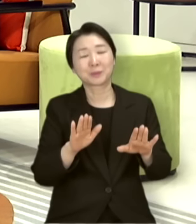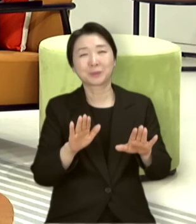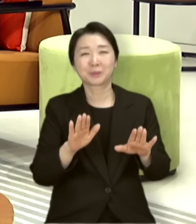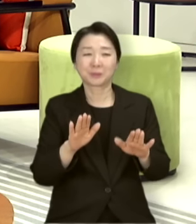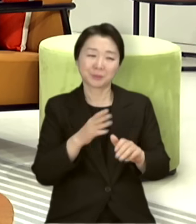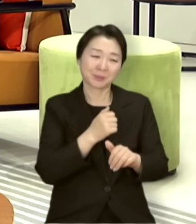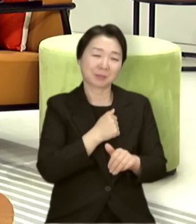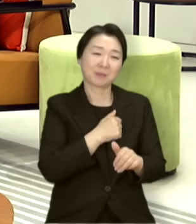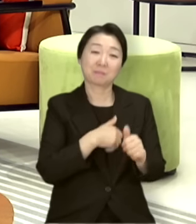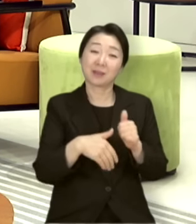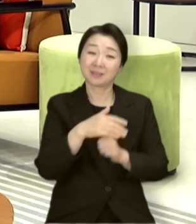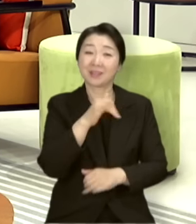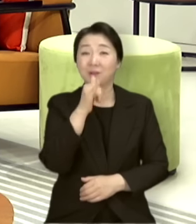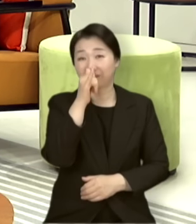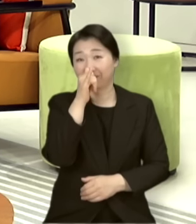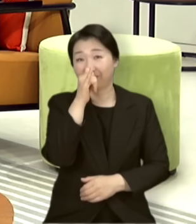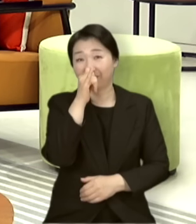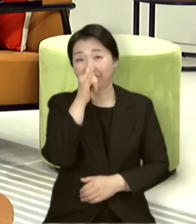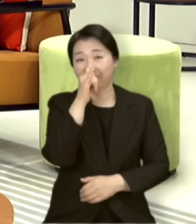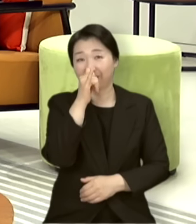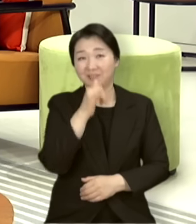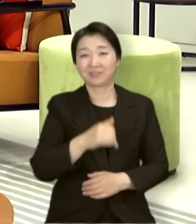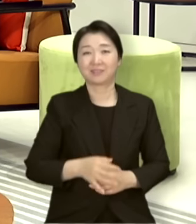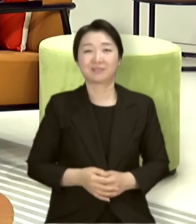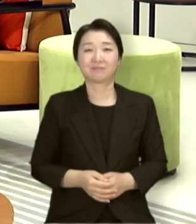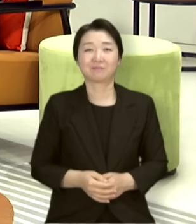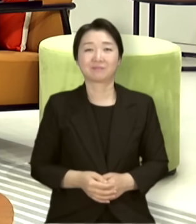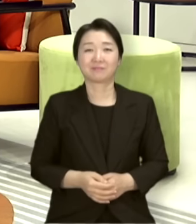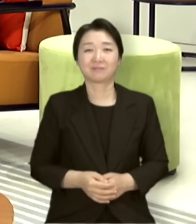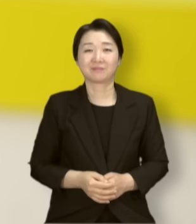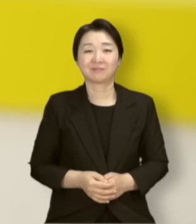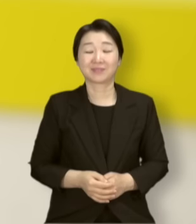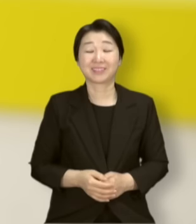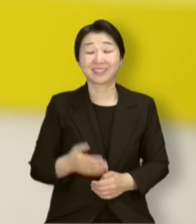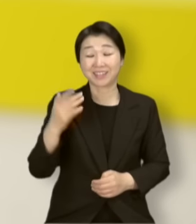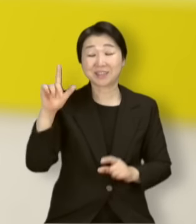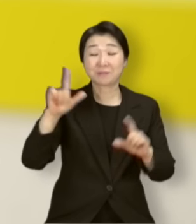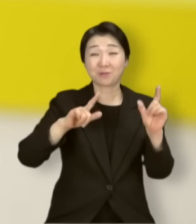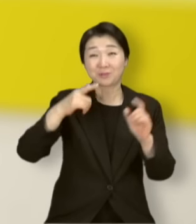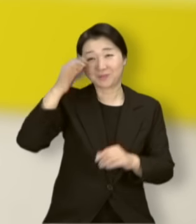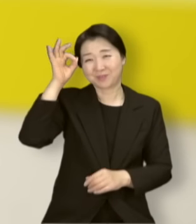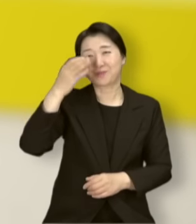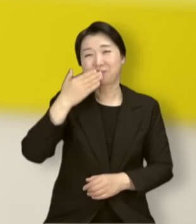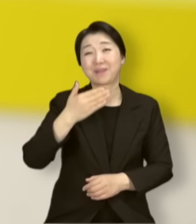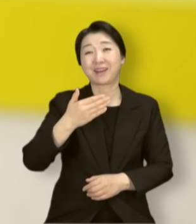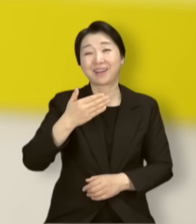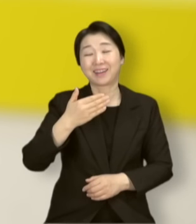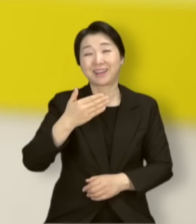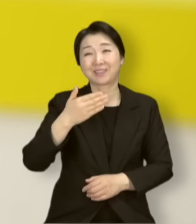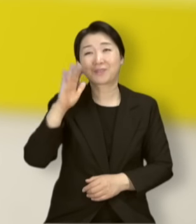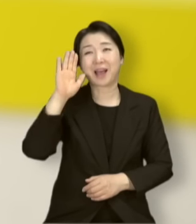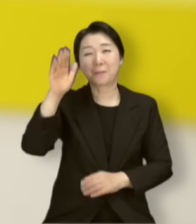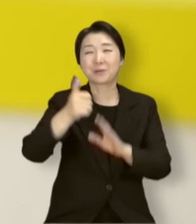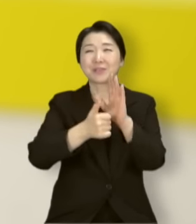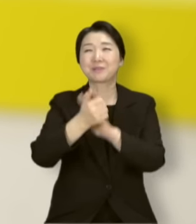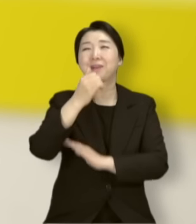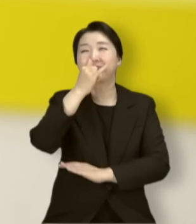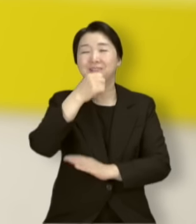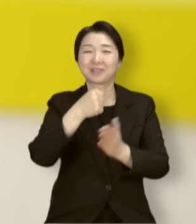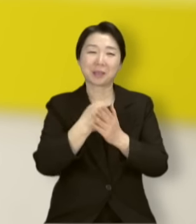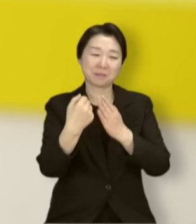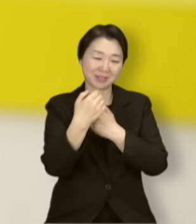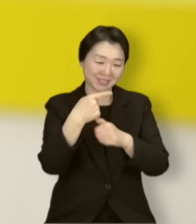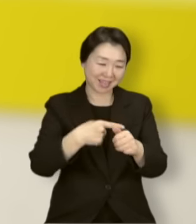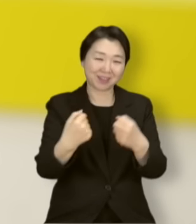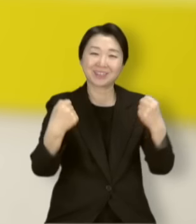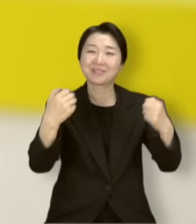막막한 상황들 이런 걸 보면 네. 그 모습이 보여요. 그래서 네. 힘을 낼 수 있지요.